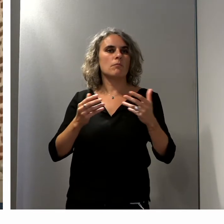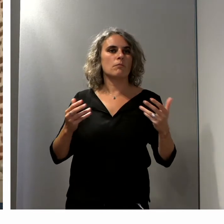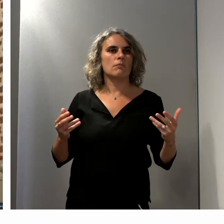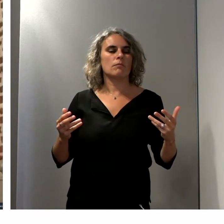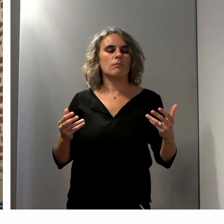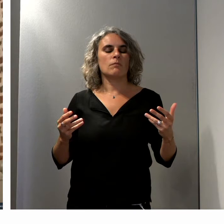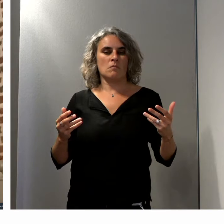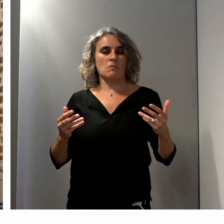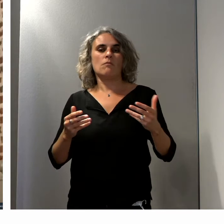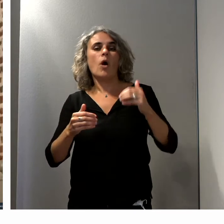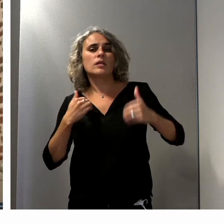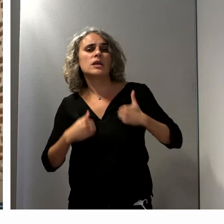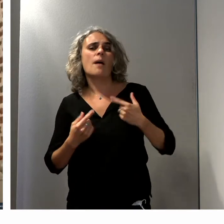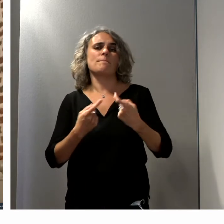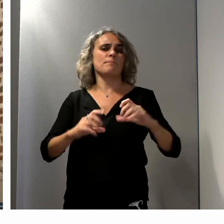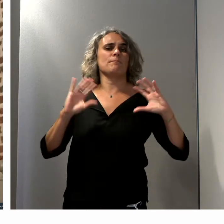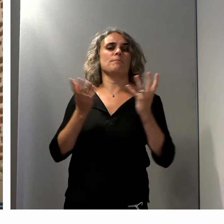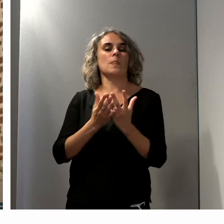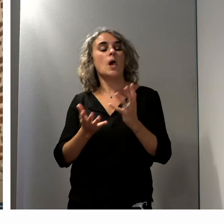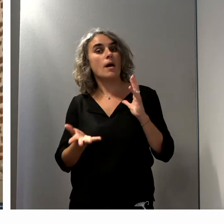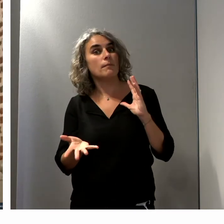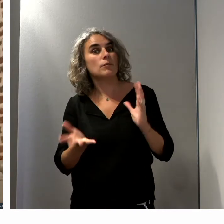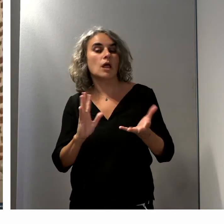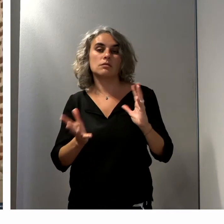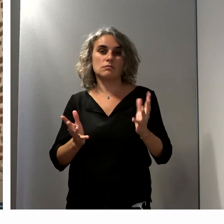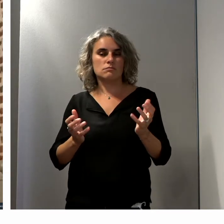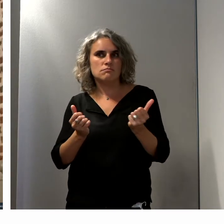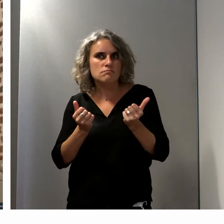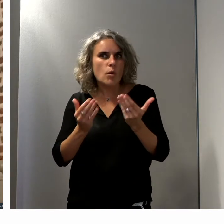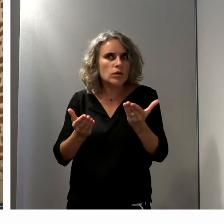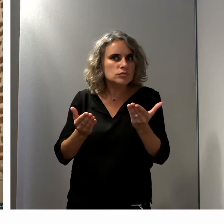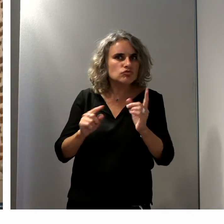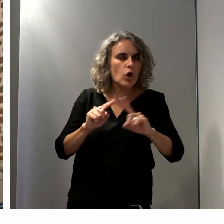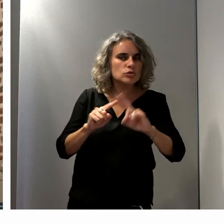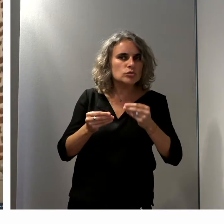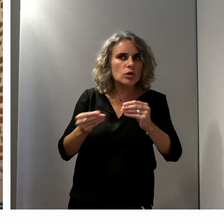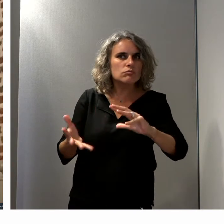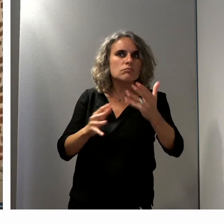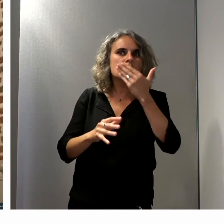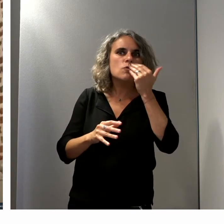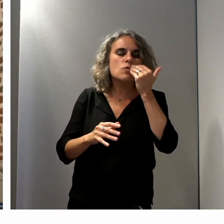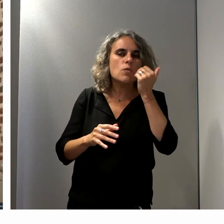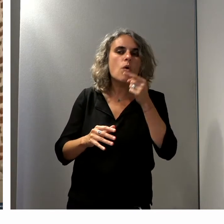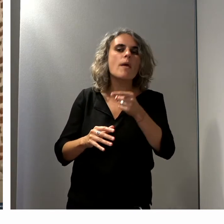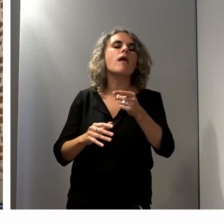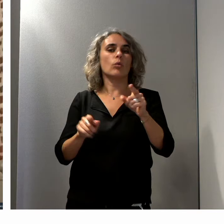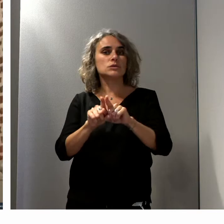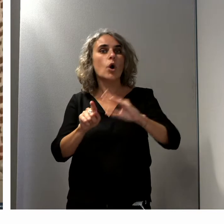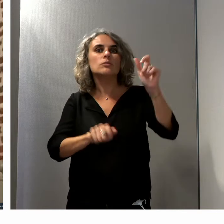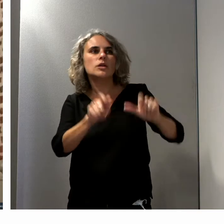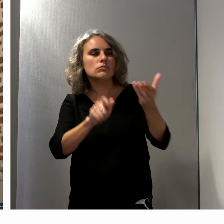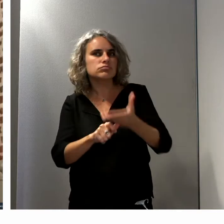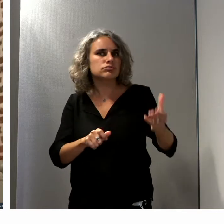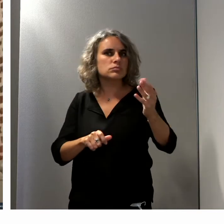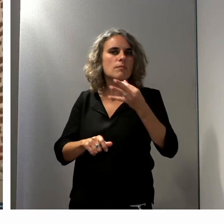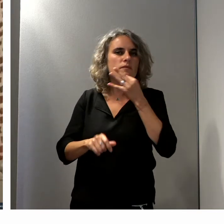handicaps, on va pouvoir réinventer avec eux des services qui vont venir nourrir et faciliter la vie de tous les usagers. Donc ça, c'est vraiment notre clé de travail à nous. C'est